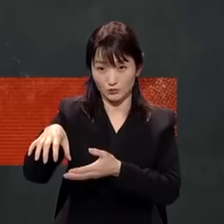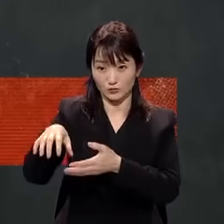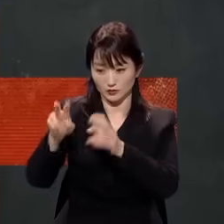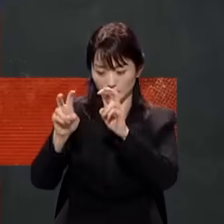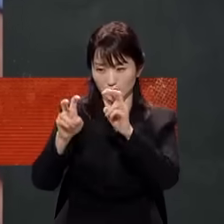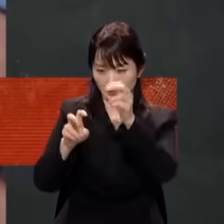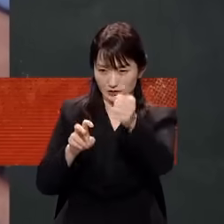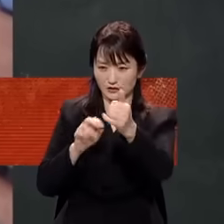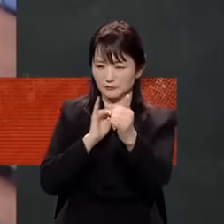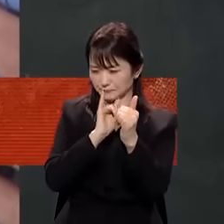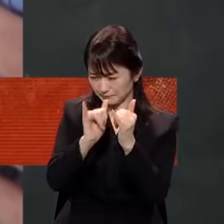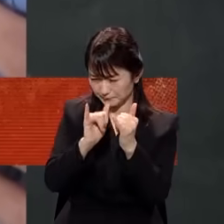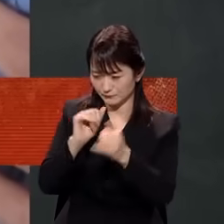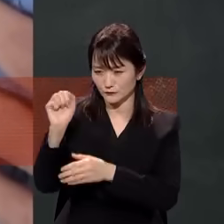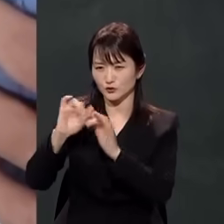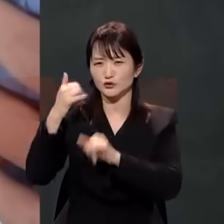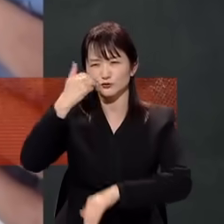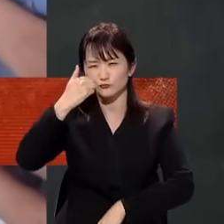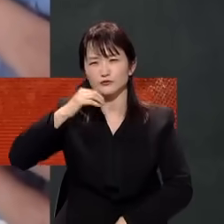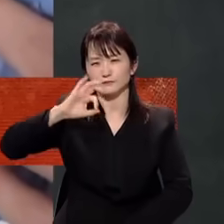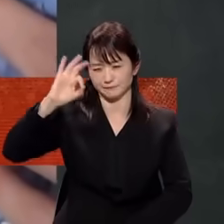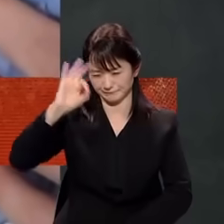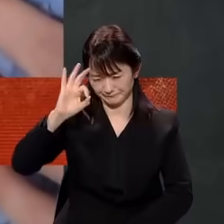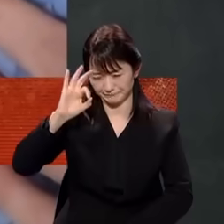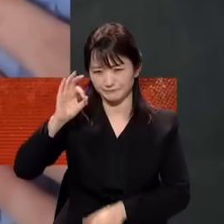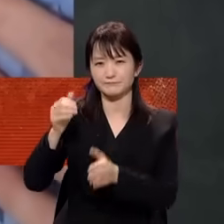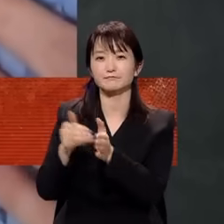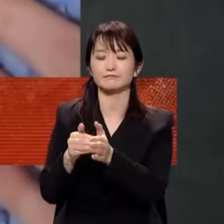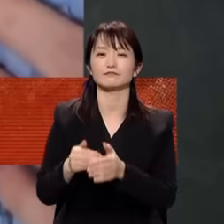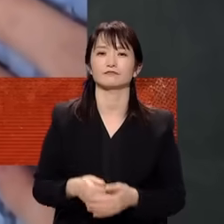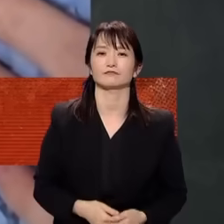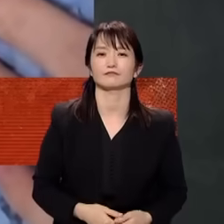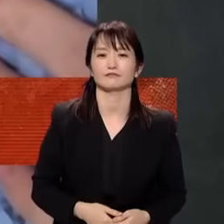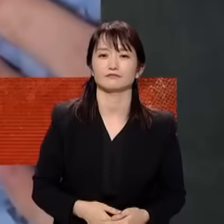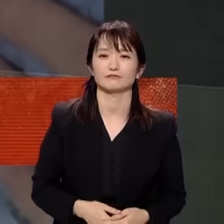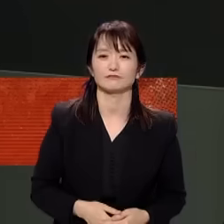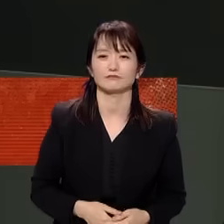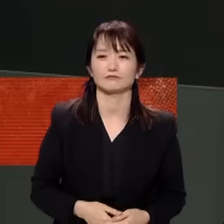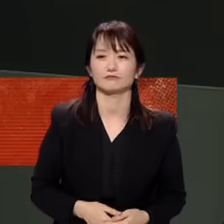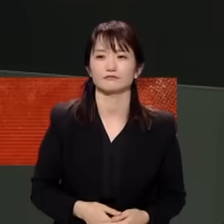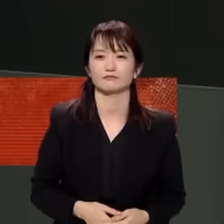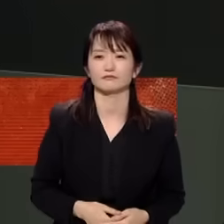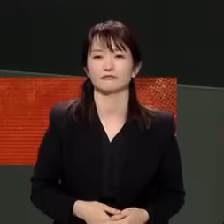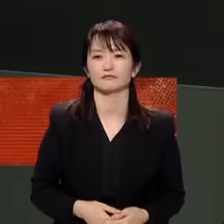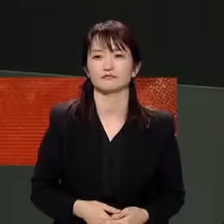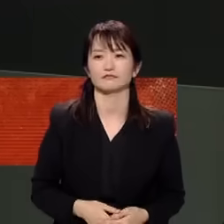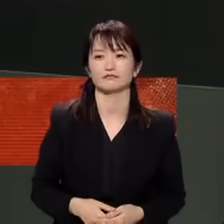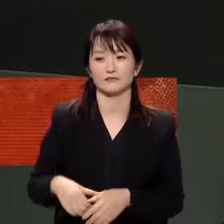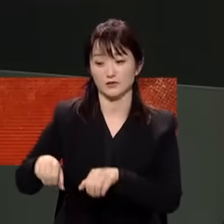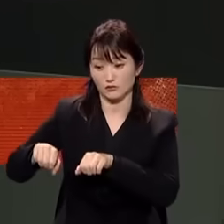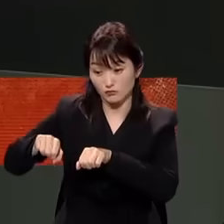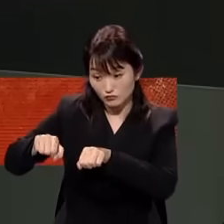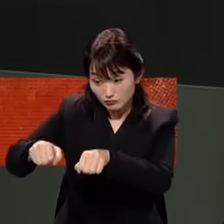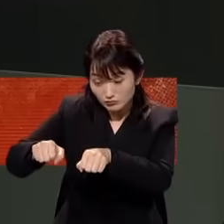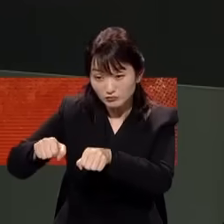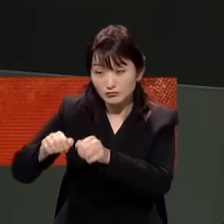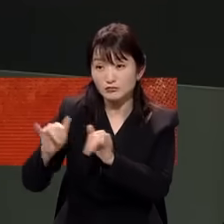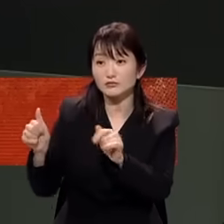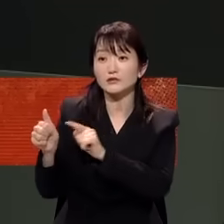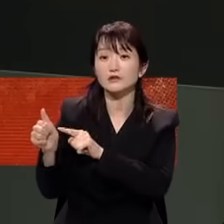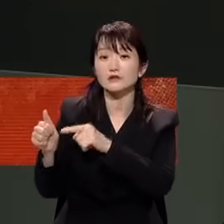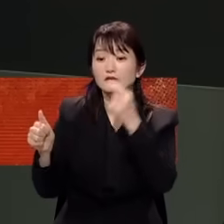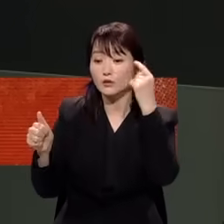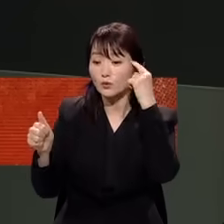연락이 닿았고 운전자를 찾았다고 합니다. 아, 찾았다니 다행인데 저 오토바이 라이더 본인도